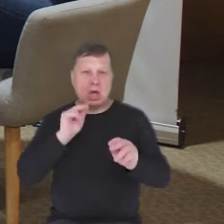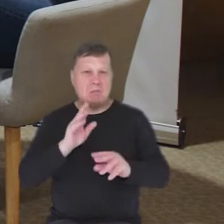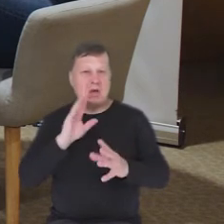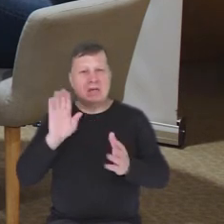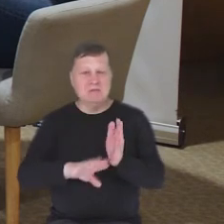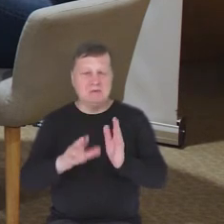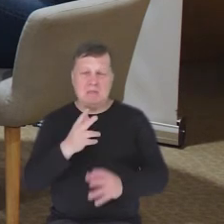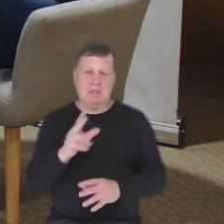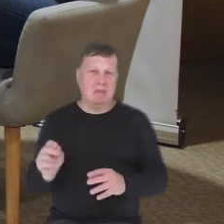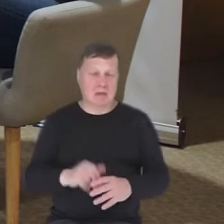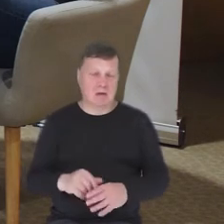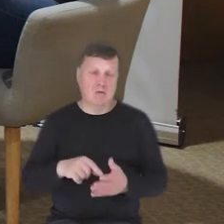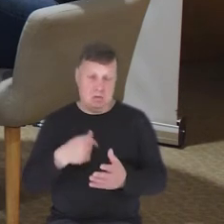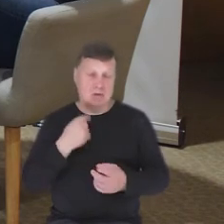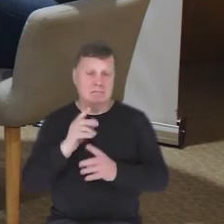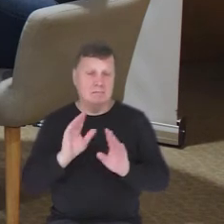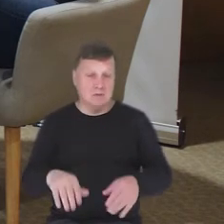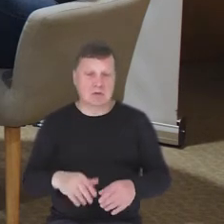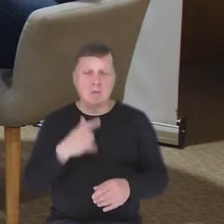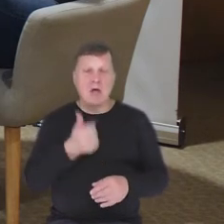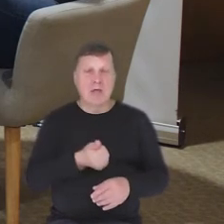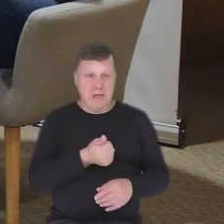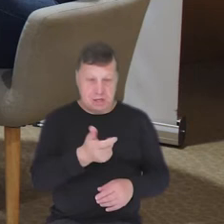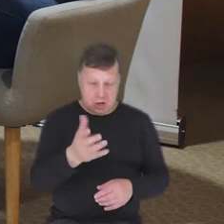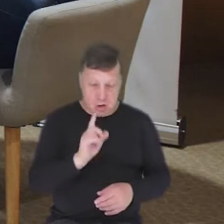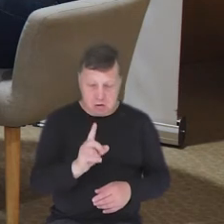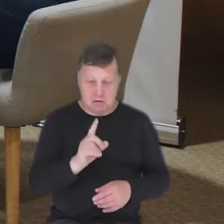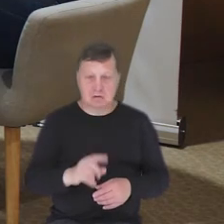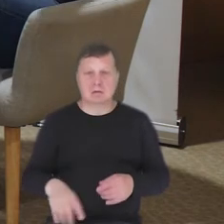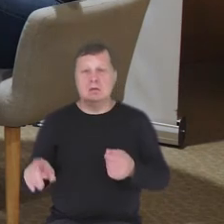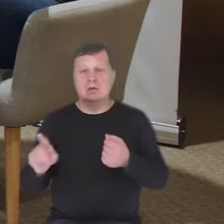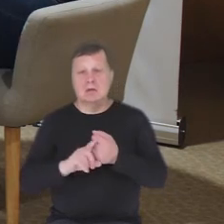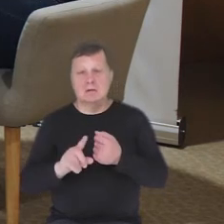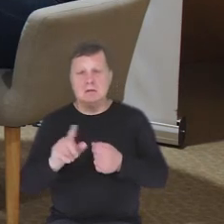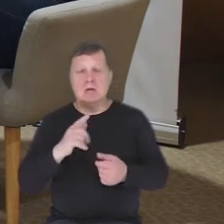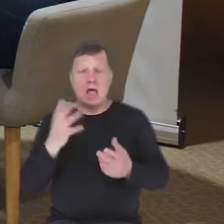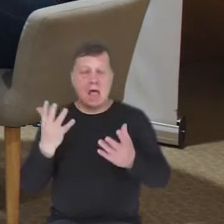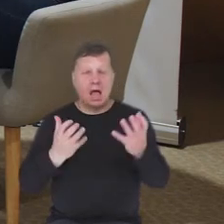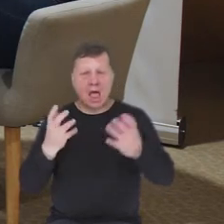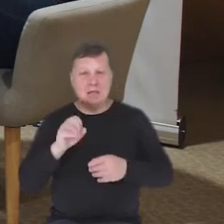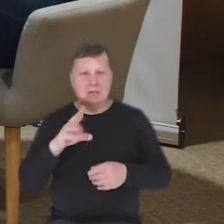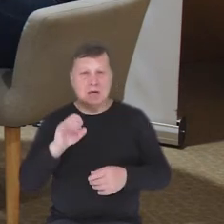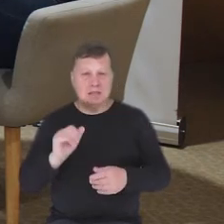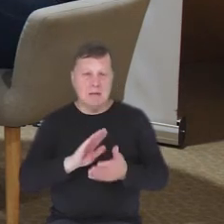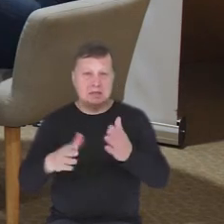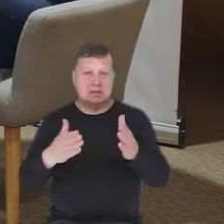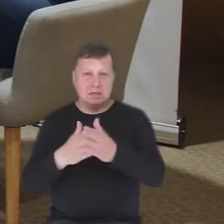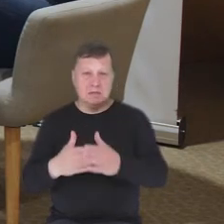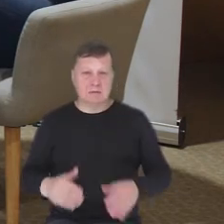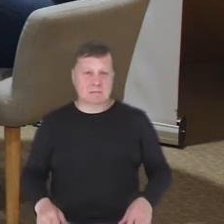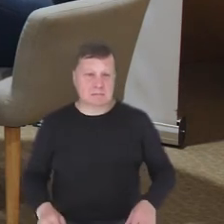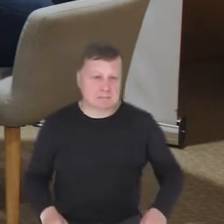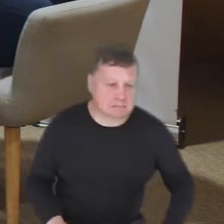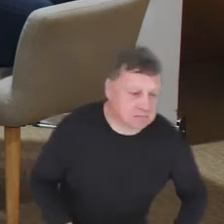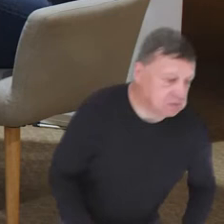są jakby moje wyznaczniki, czyli ilość i nieograniczona ekspresja. Edyta?